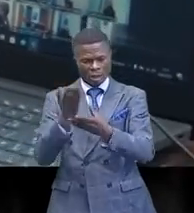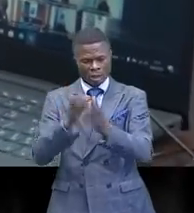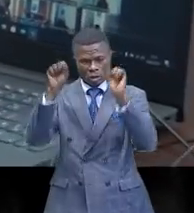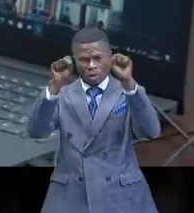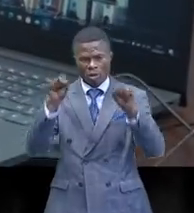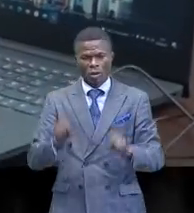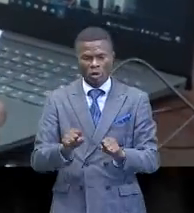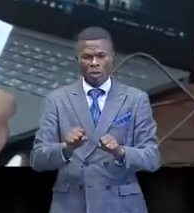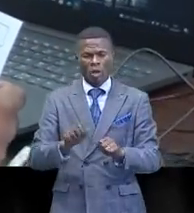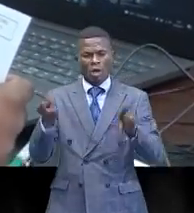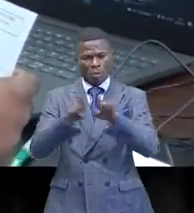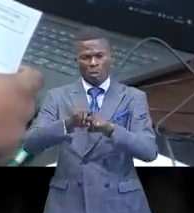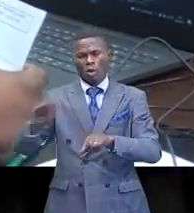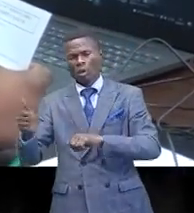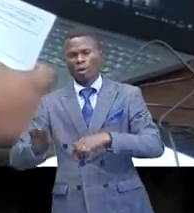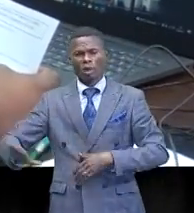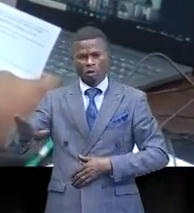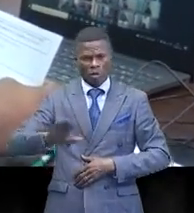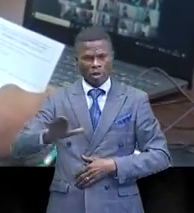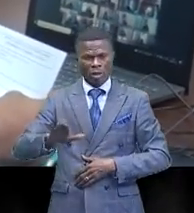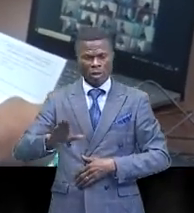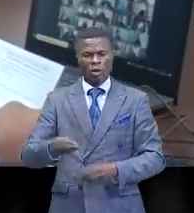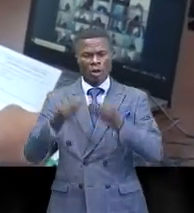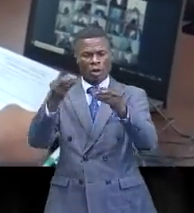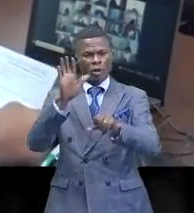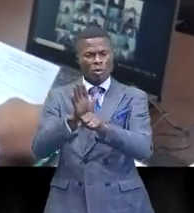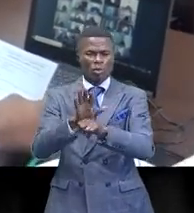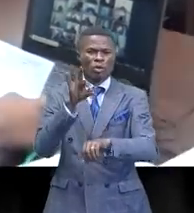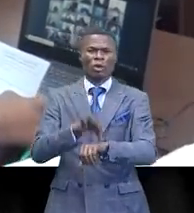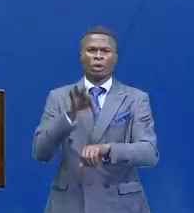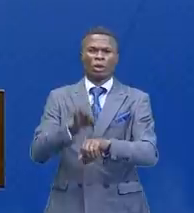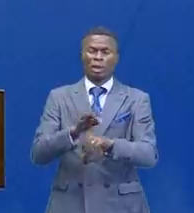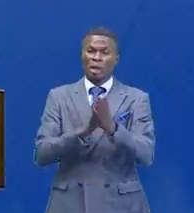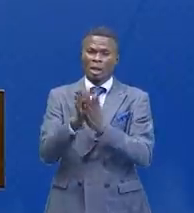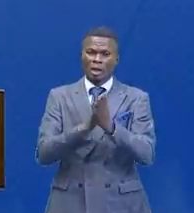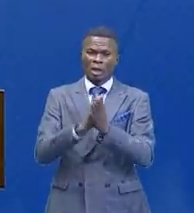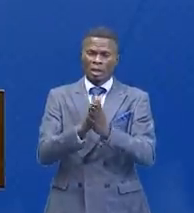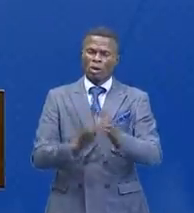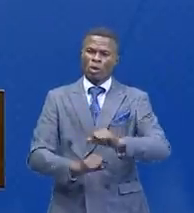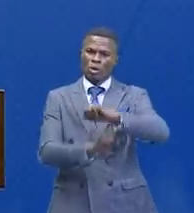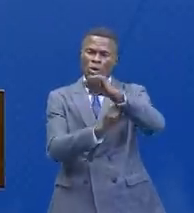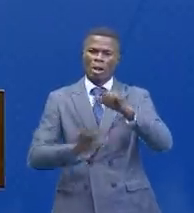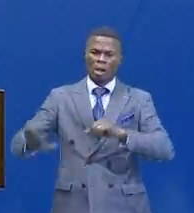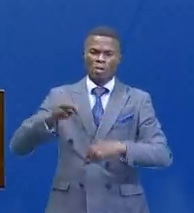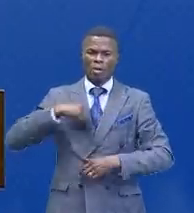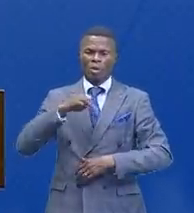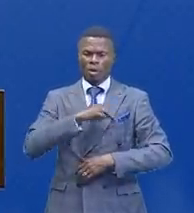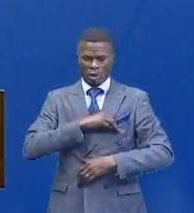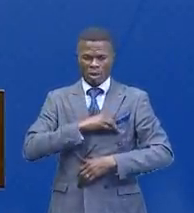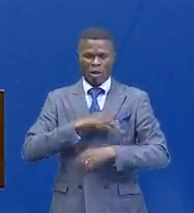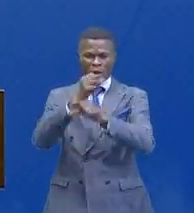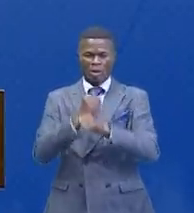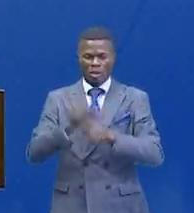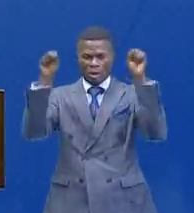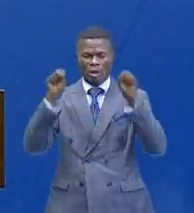à l'instar des autres pays, tant qu'il offre des opportunités qui consiste à appuyer les pays membres à se doter des